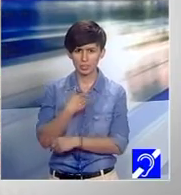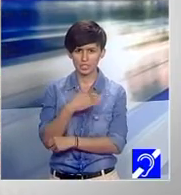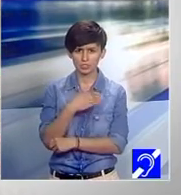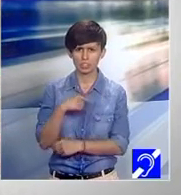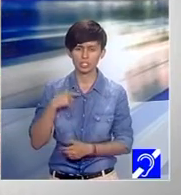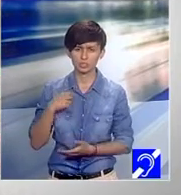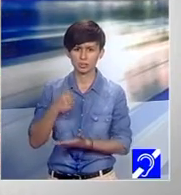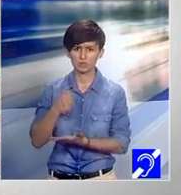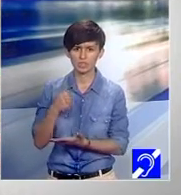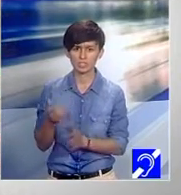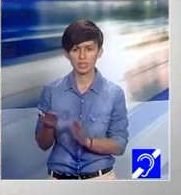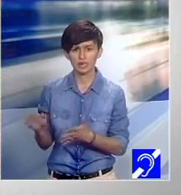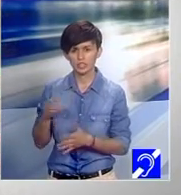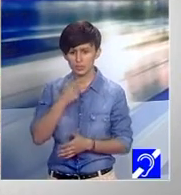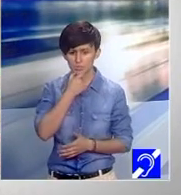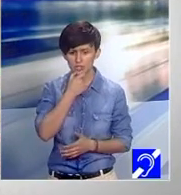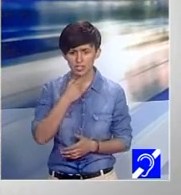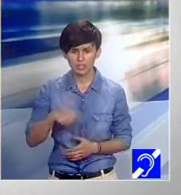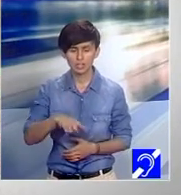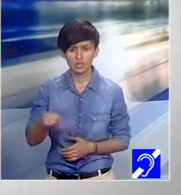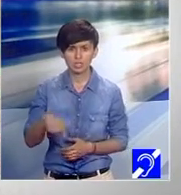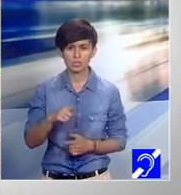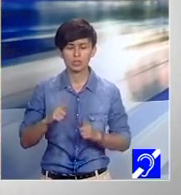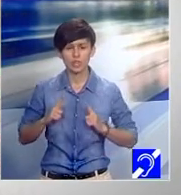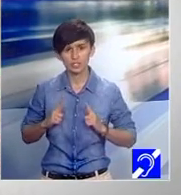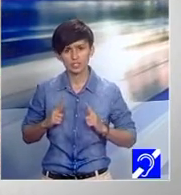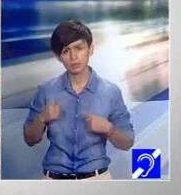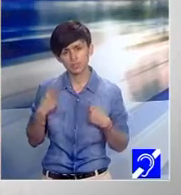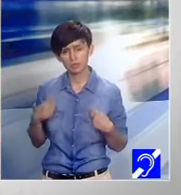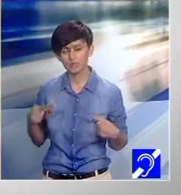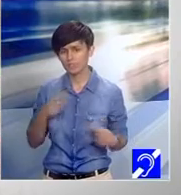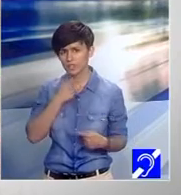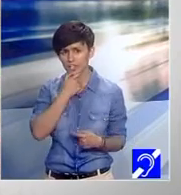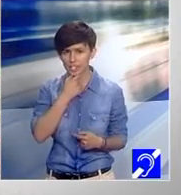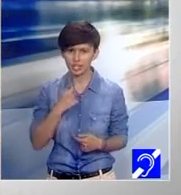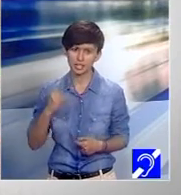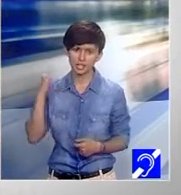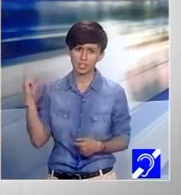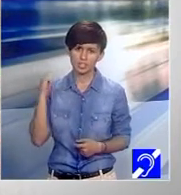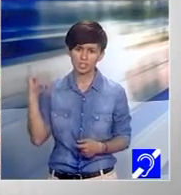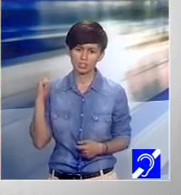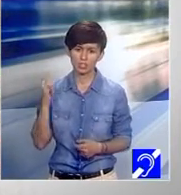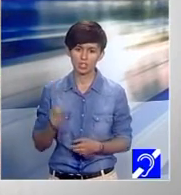fiecare început de an. Deci noi așteptăm în fiecare an, în ianuarie, să vedem cum vom fi finanțați în acel